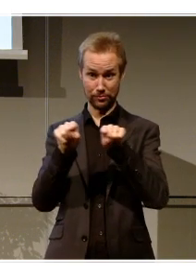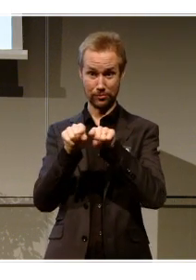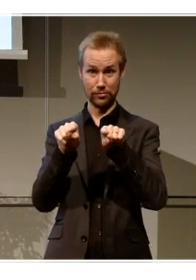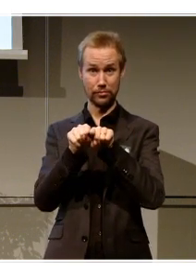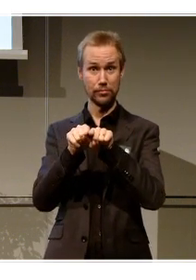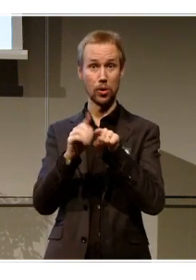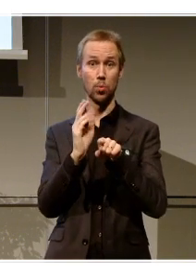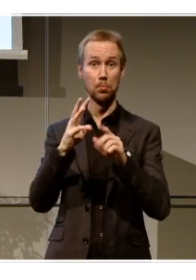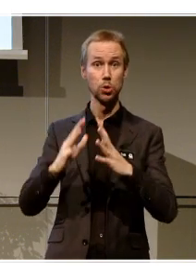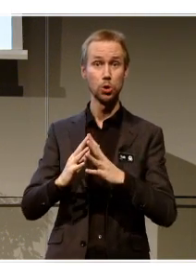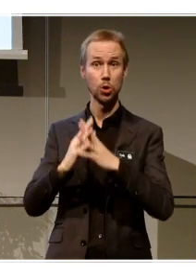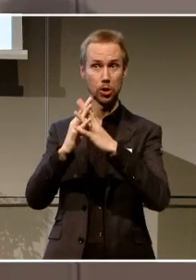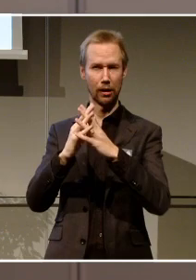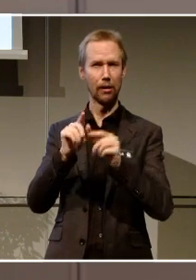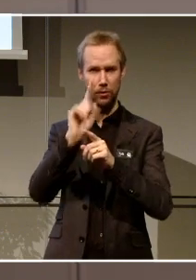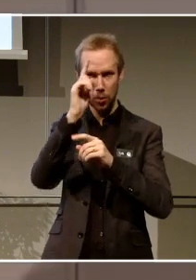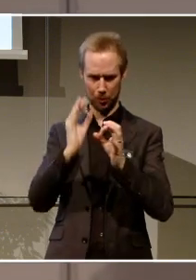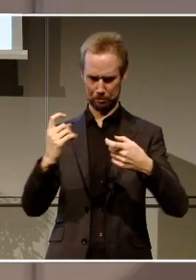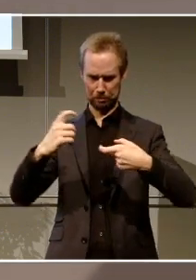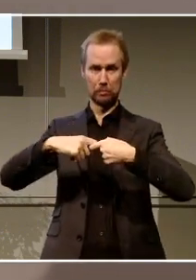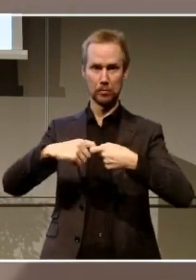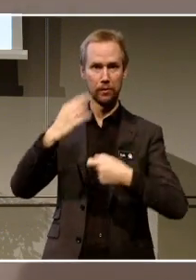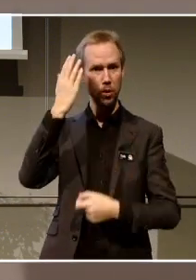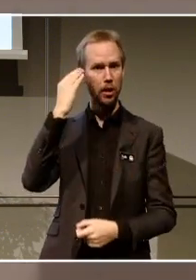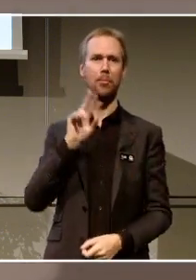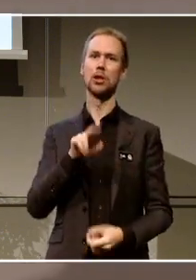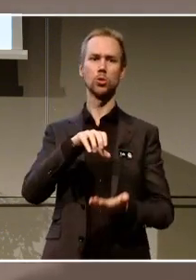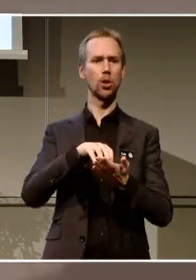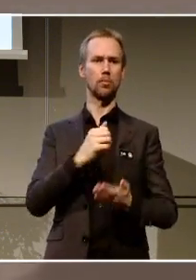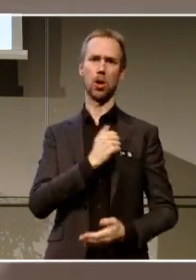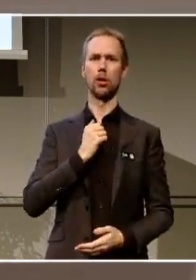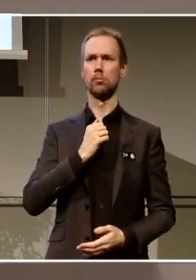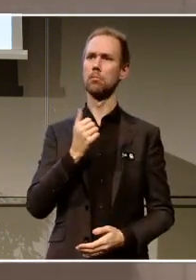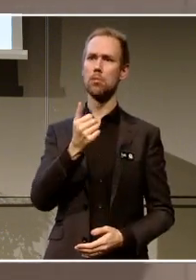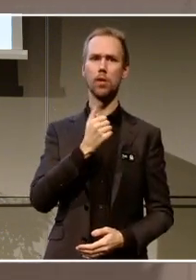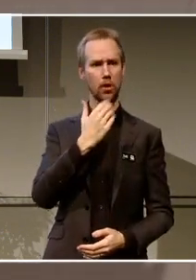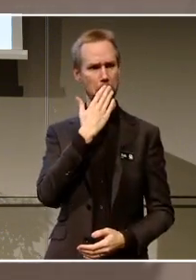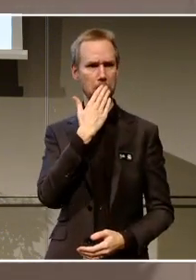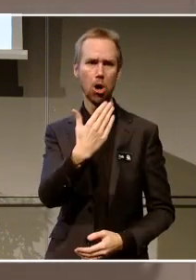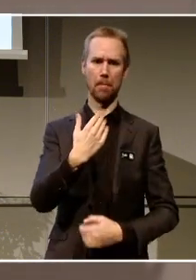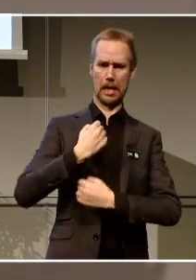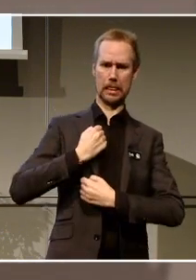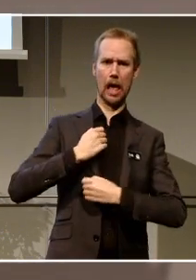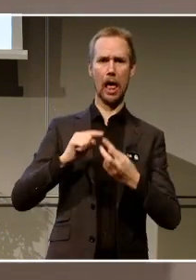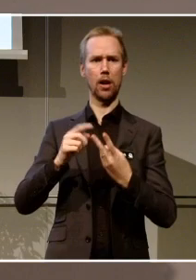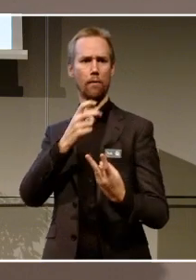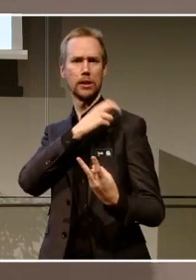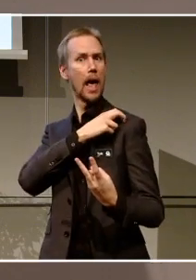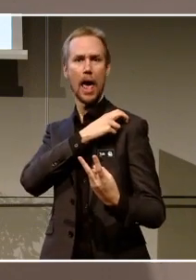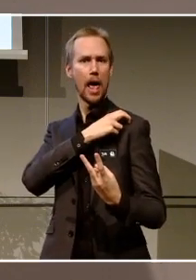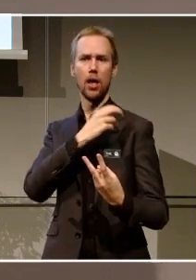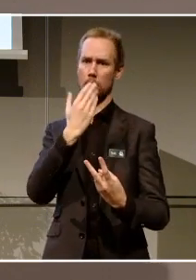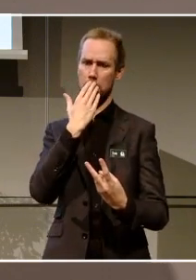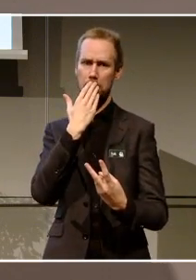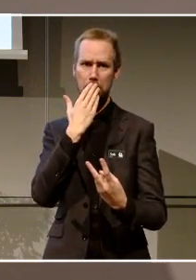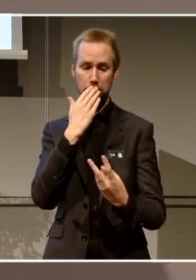det ju om att kungen insåg att jag behöver inte bara bra militärer och officerare, utan jag behöver också bra tjänstemän. Så präster, militärer,